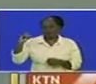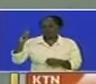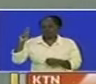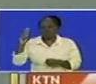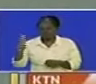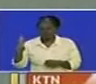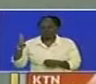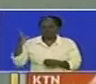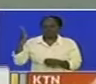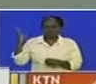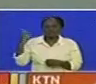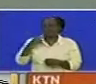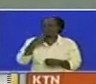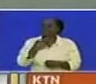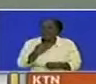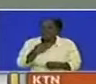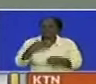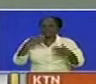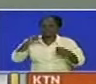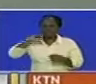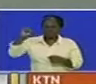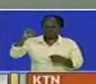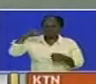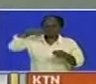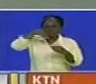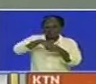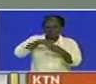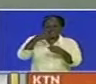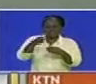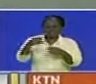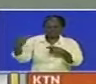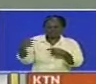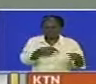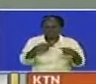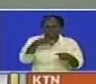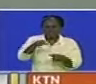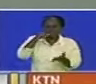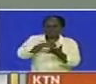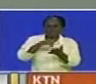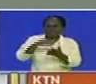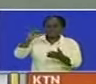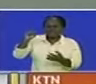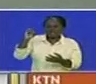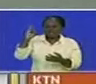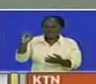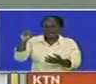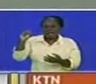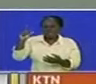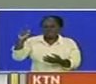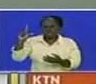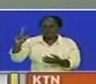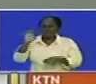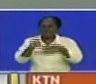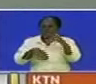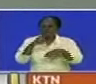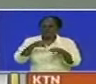Francis Atoli amewataka wanasiasa kutojiingiza kati kwenye mzozo unaowahusu wafanyikazi kwenye mashamba ya makonge hususan